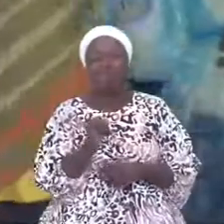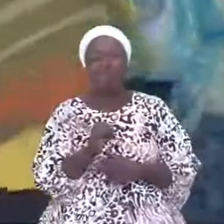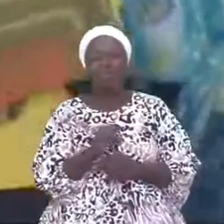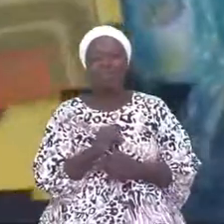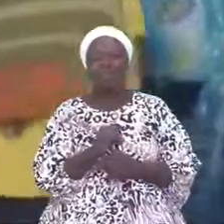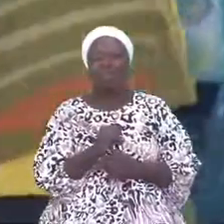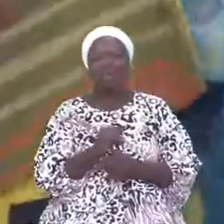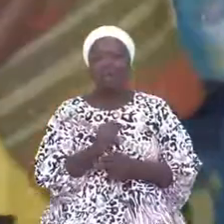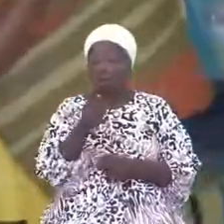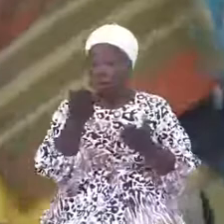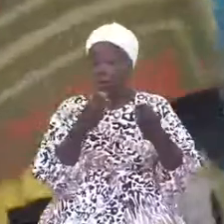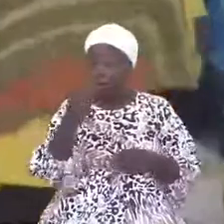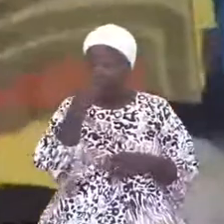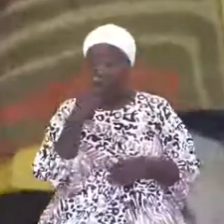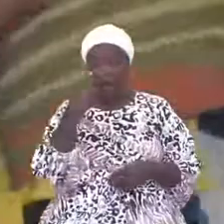Quel est le problème?